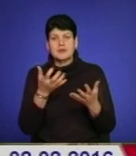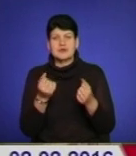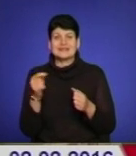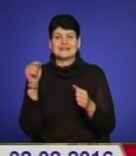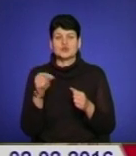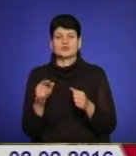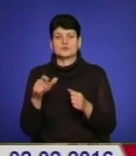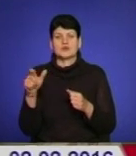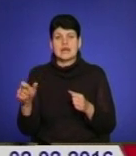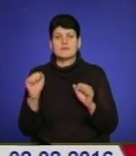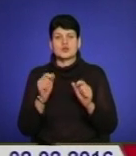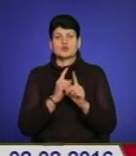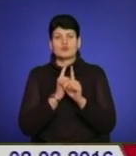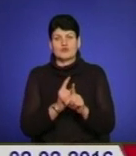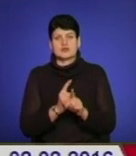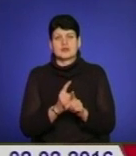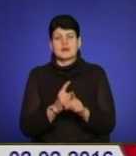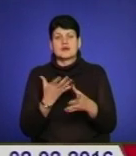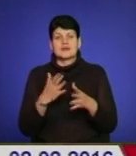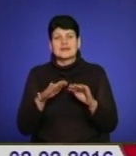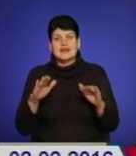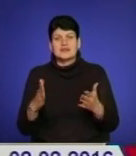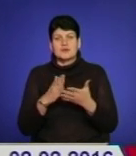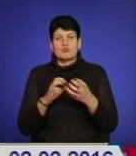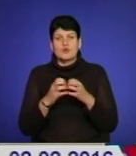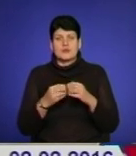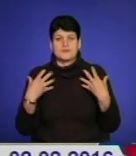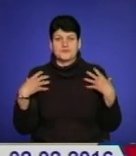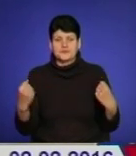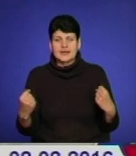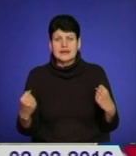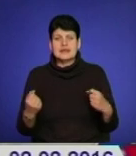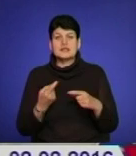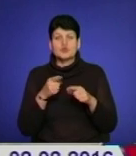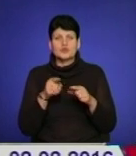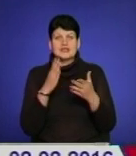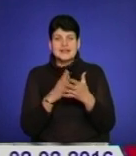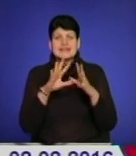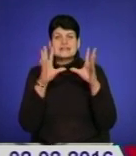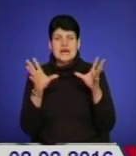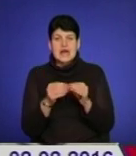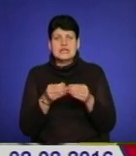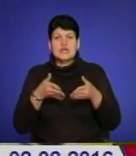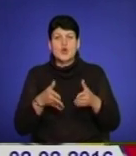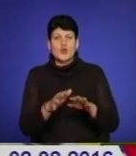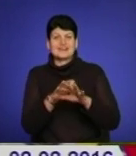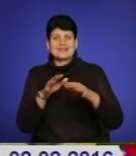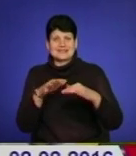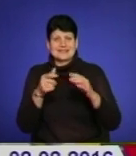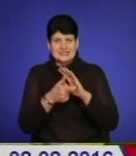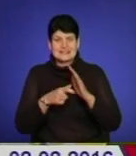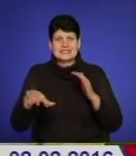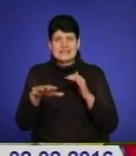є можливості для супроводження дітей з вродженими патологіями. Це не є загальний зал, в якому там будуть,